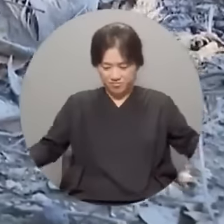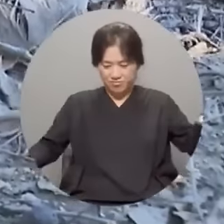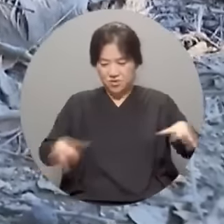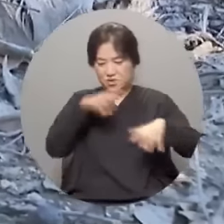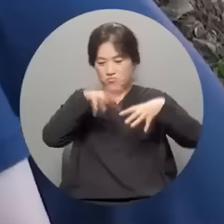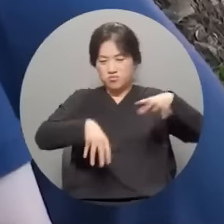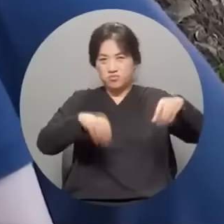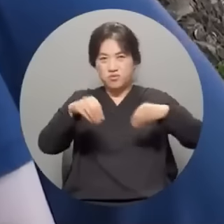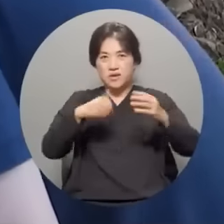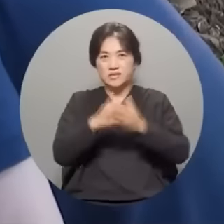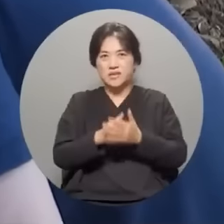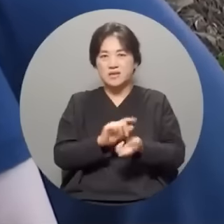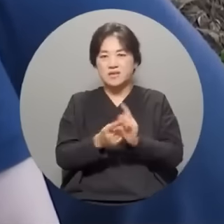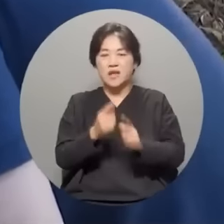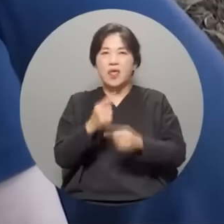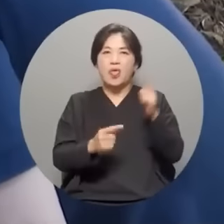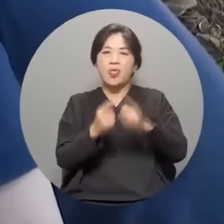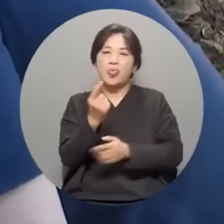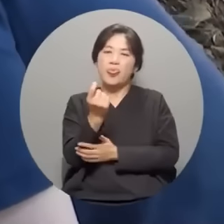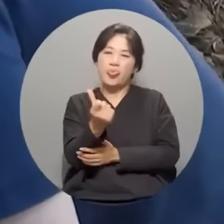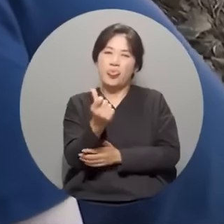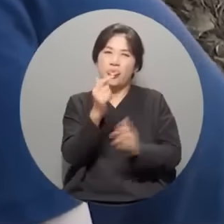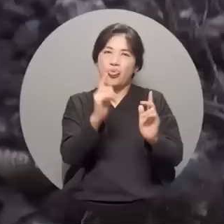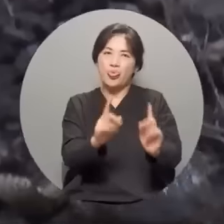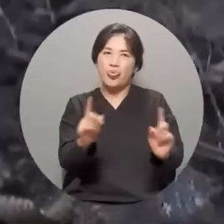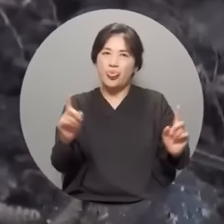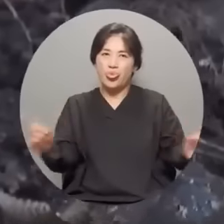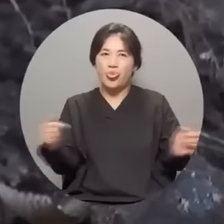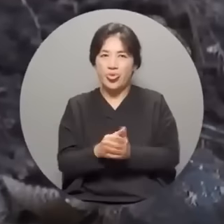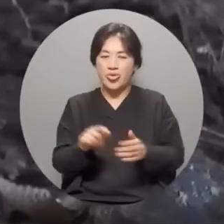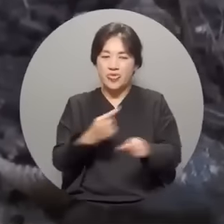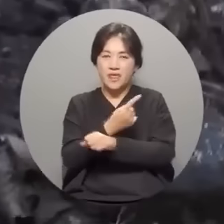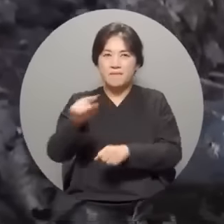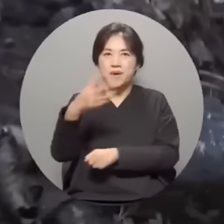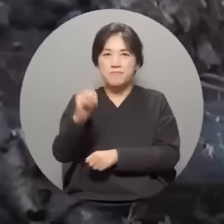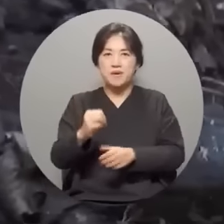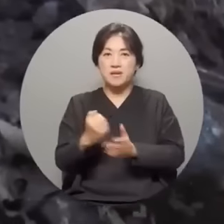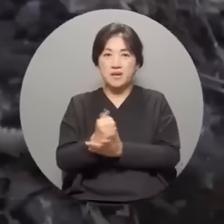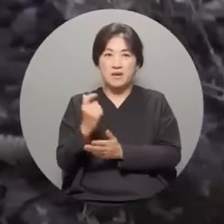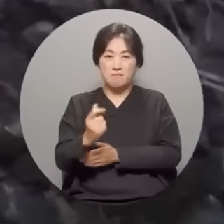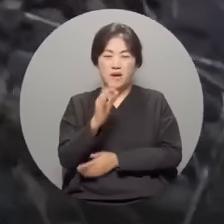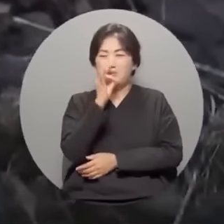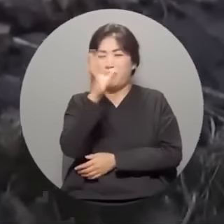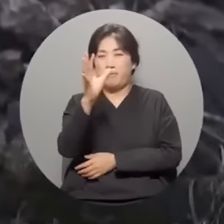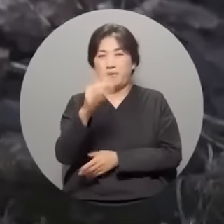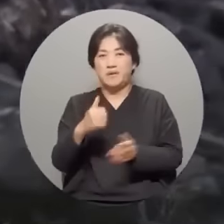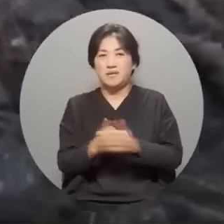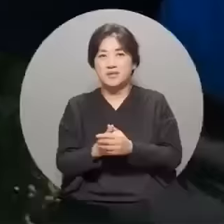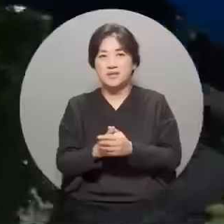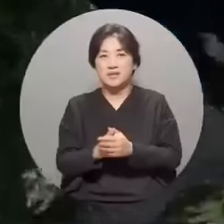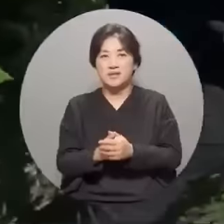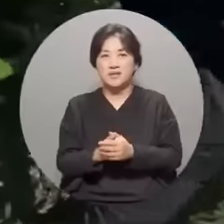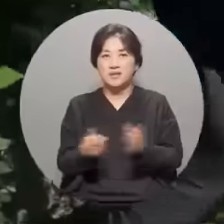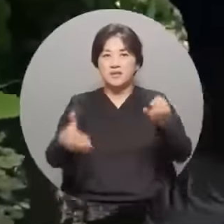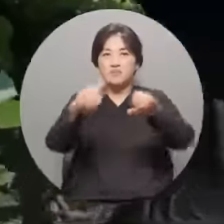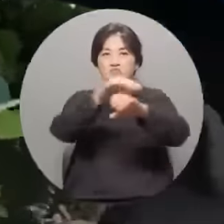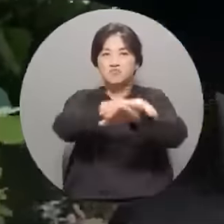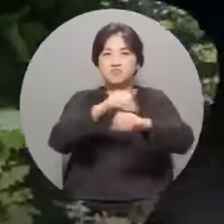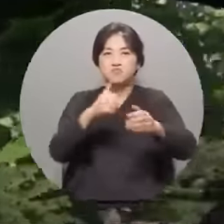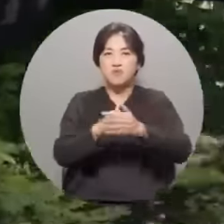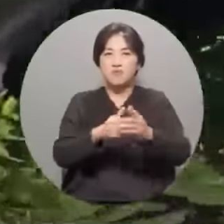대신 어린 나무들은 시간당 100mm 넘는 집중호우를 견디지 못했습니다 무덤의 인위적인 어떤